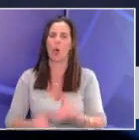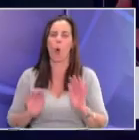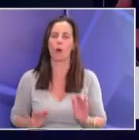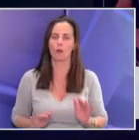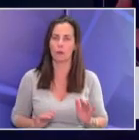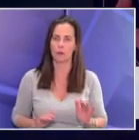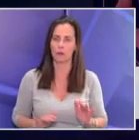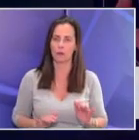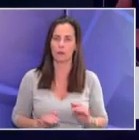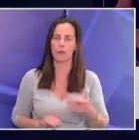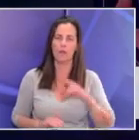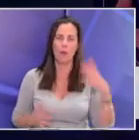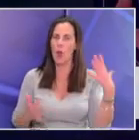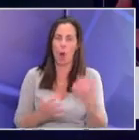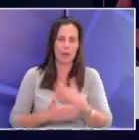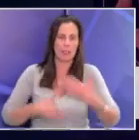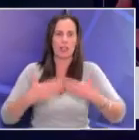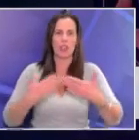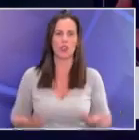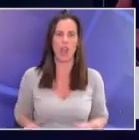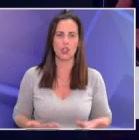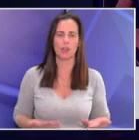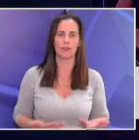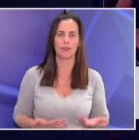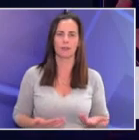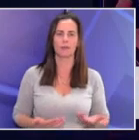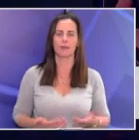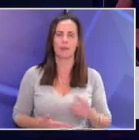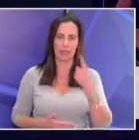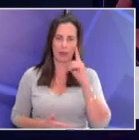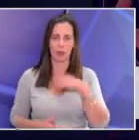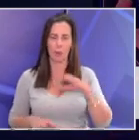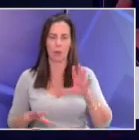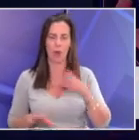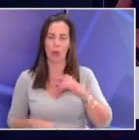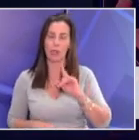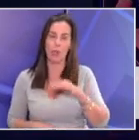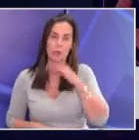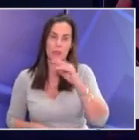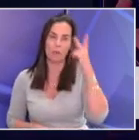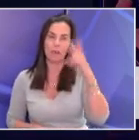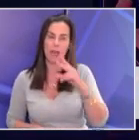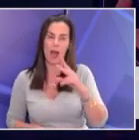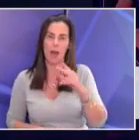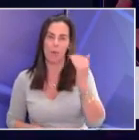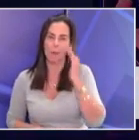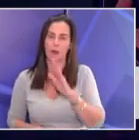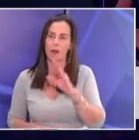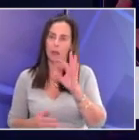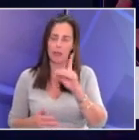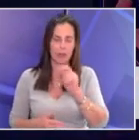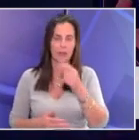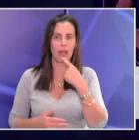את הדיכוי. כן. והם לא מצליחים לצאת מהמעגל. כי... תשמע, אני לא מספיק מבינה בפוליטיקה האמריקאית. אבל אני רוצה שדברי דווקא מתוך